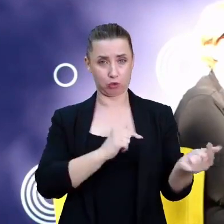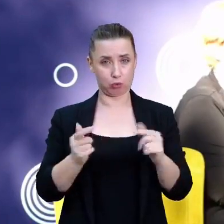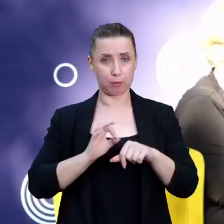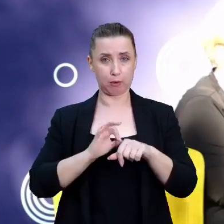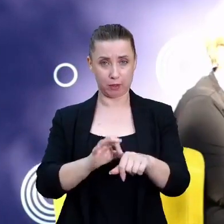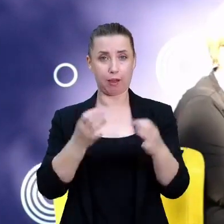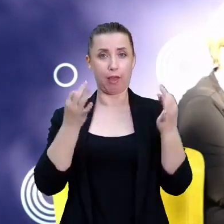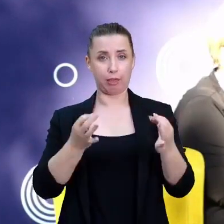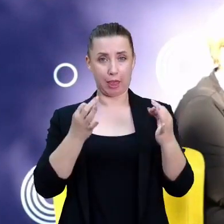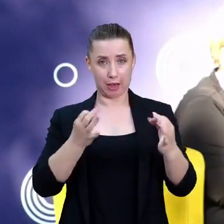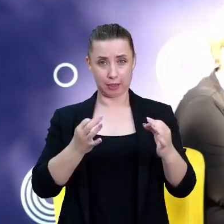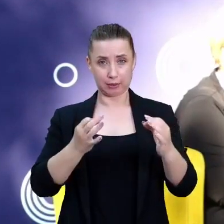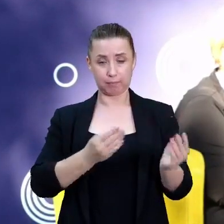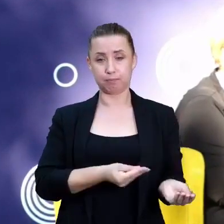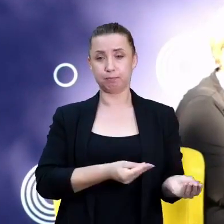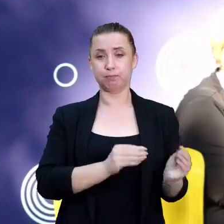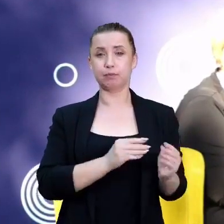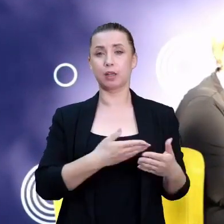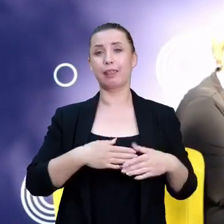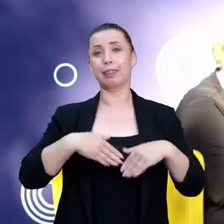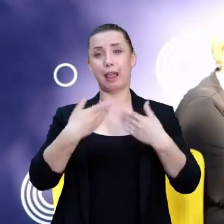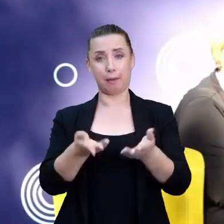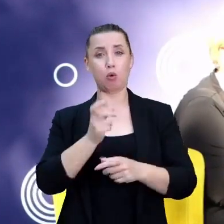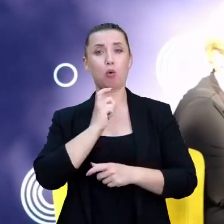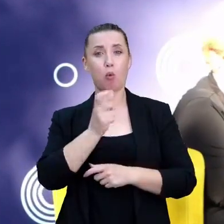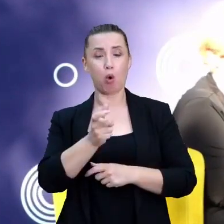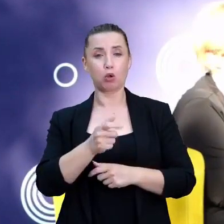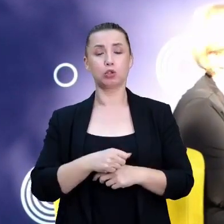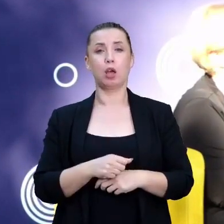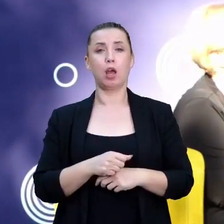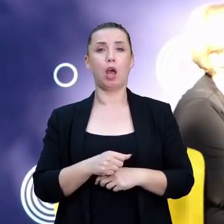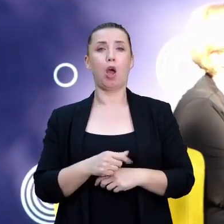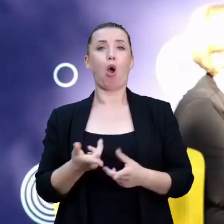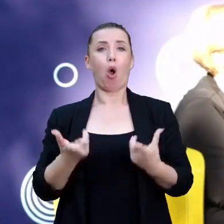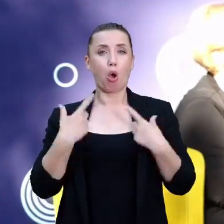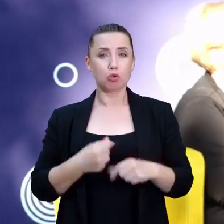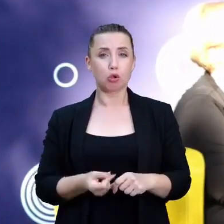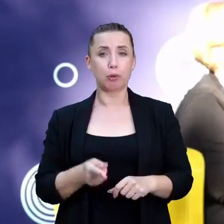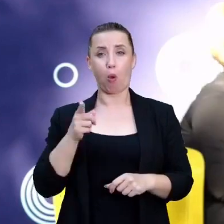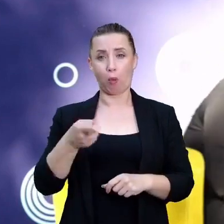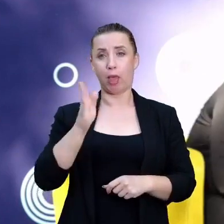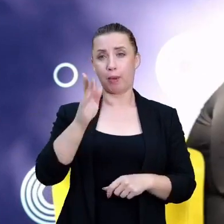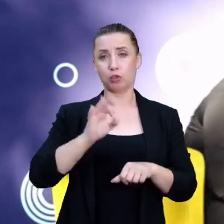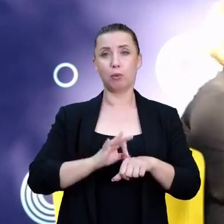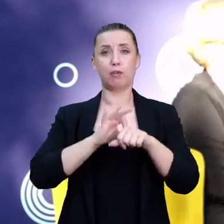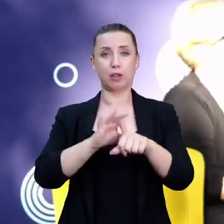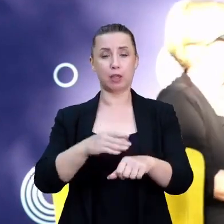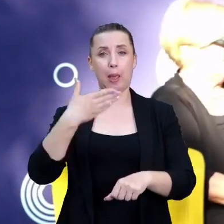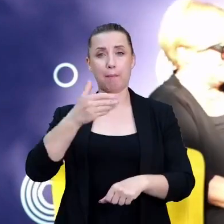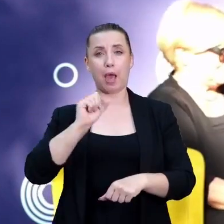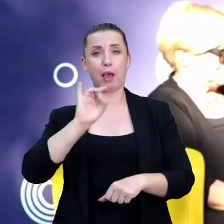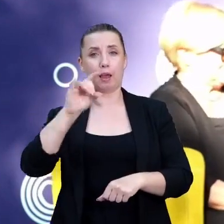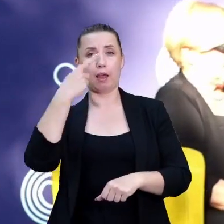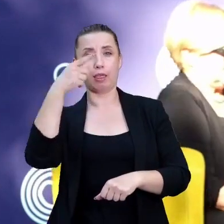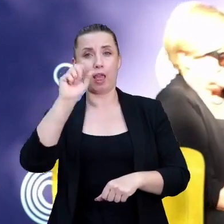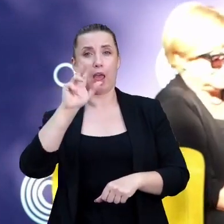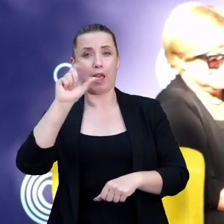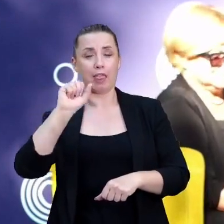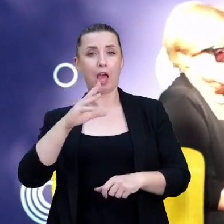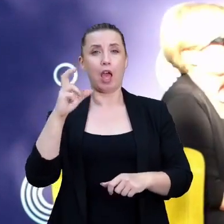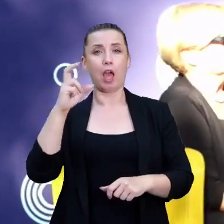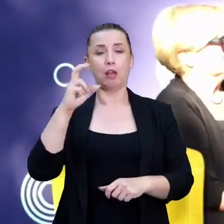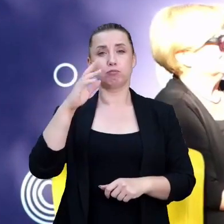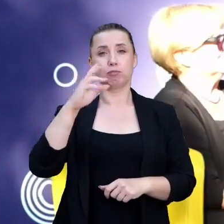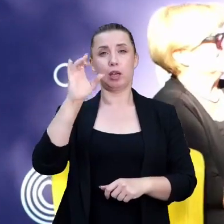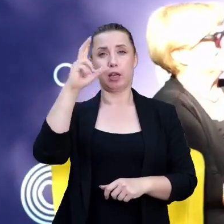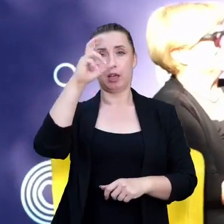teraz oddam głos pomysłodawczyni tych spotkań, moderatorce, pani Magdalenie Czarzyńskiej-Jachim,